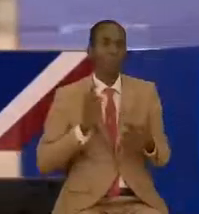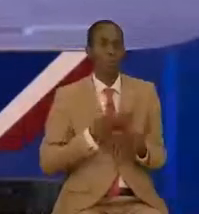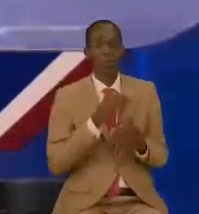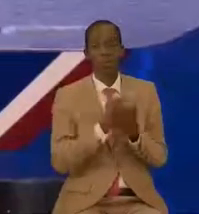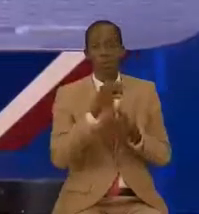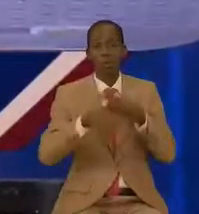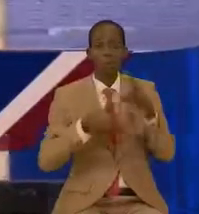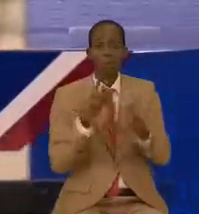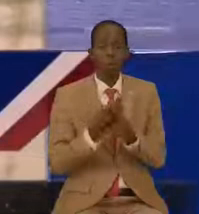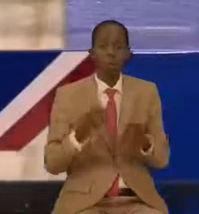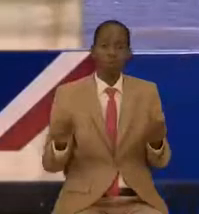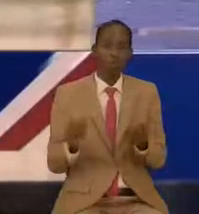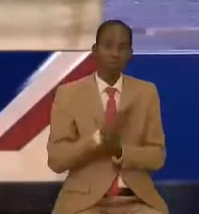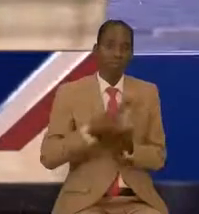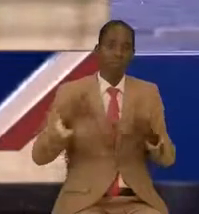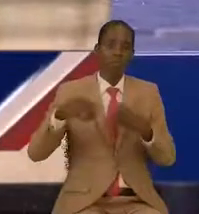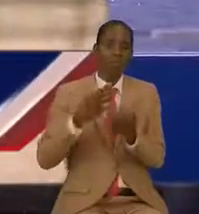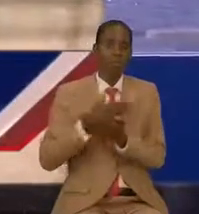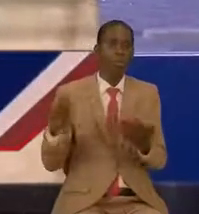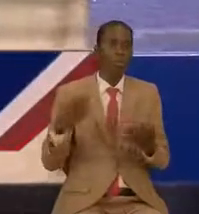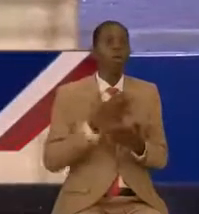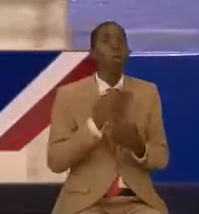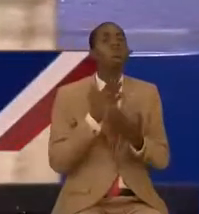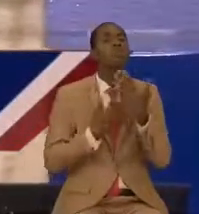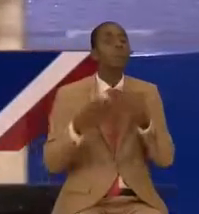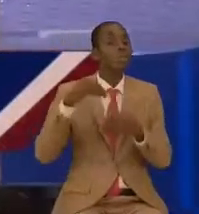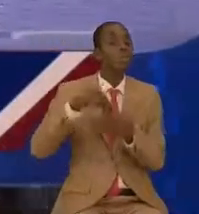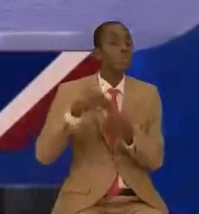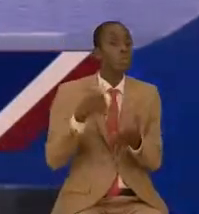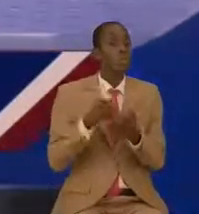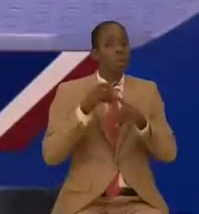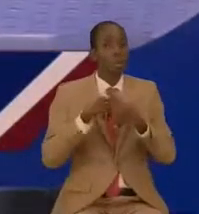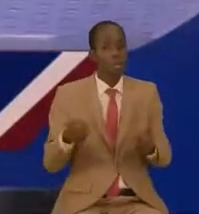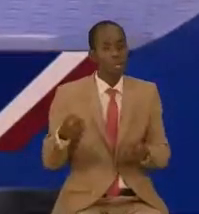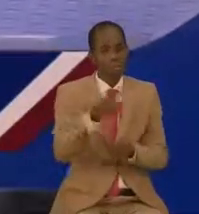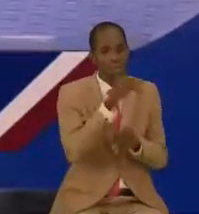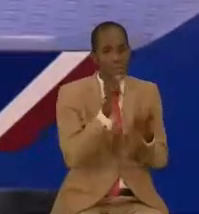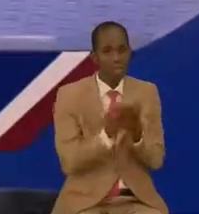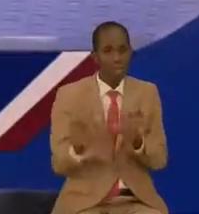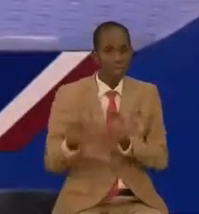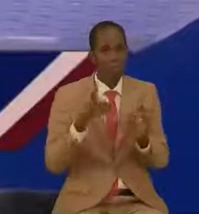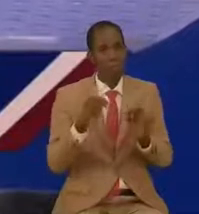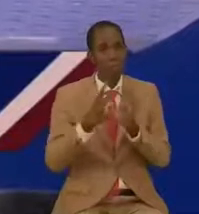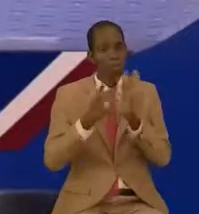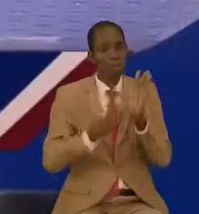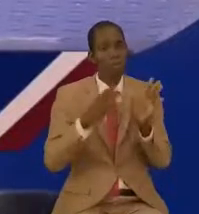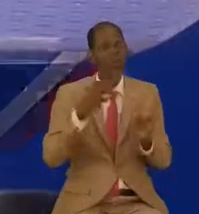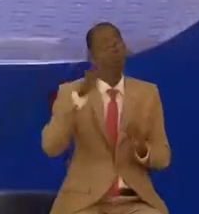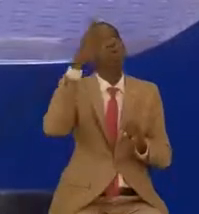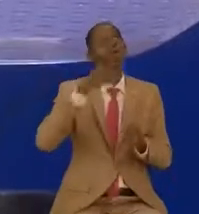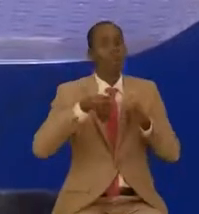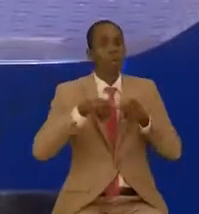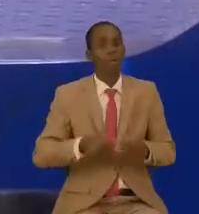passe et sa convoitise. Mais celui qui fait la volonté de Dieu